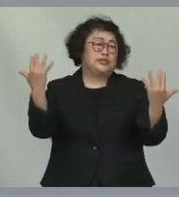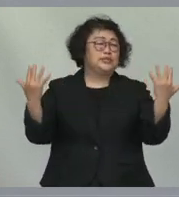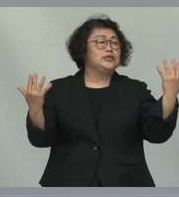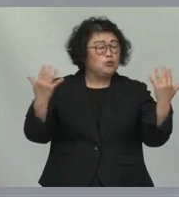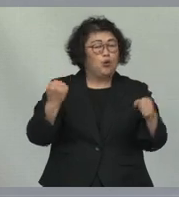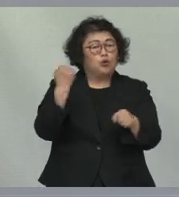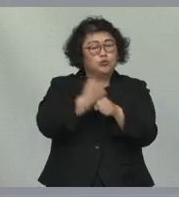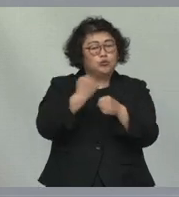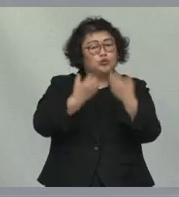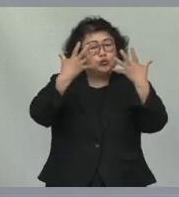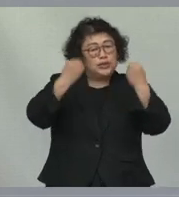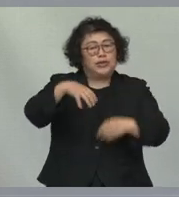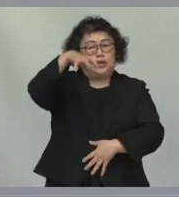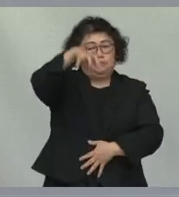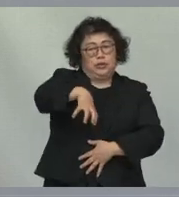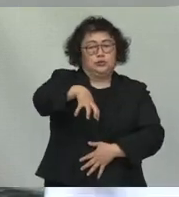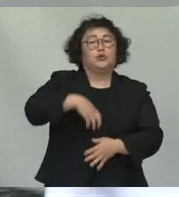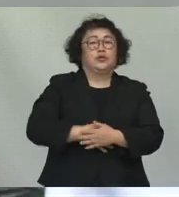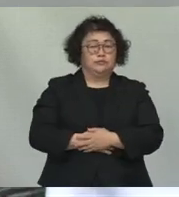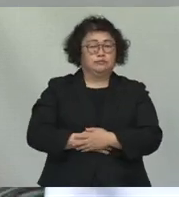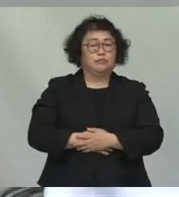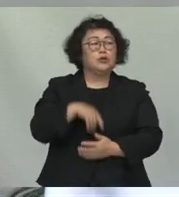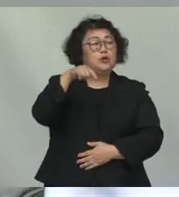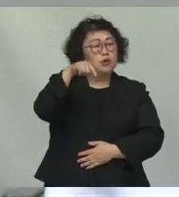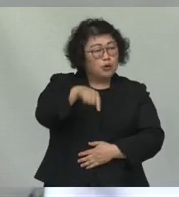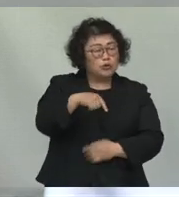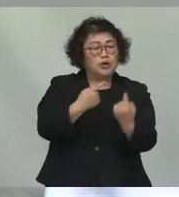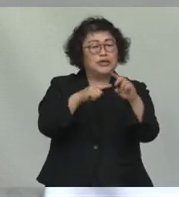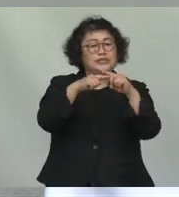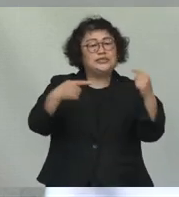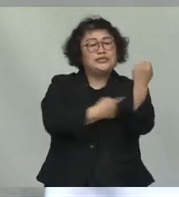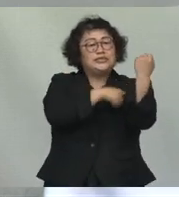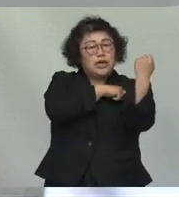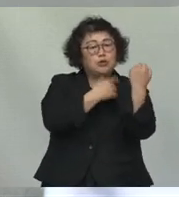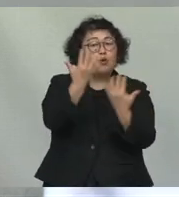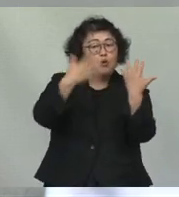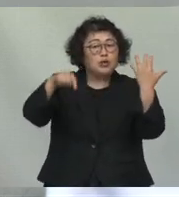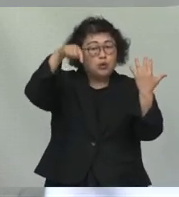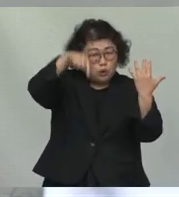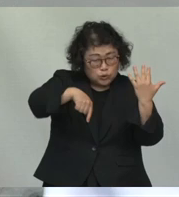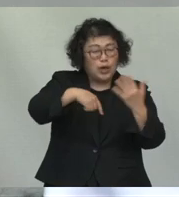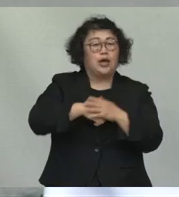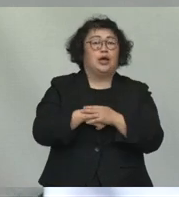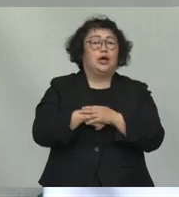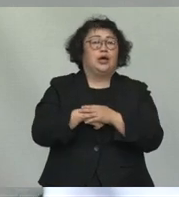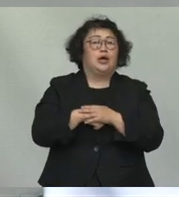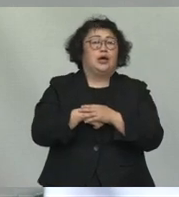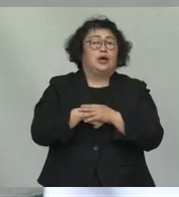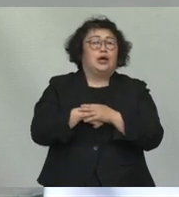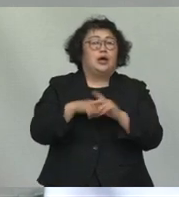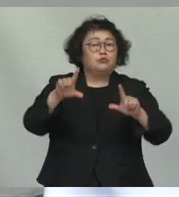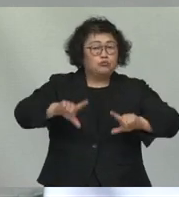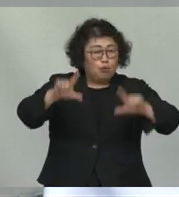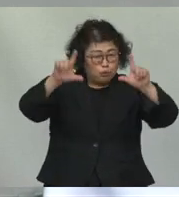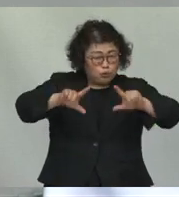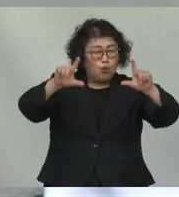作ってきた場所であります。この人権の森こそこの 東